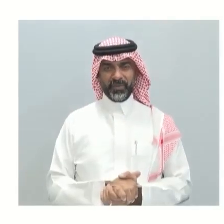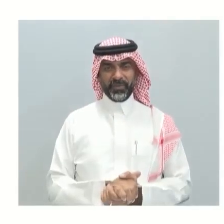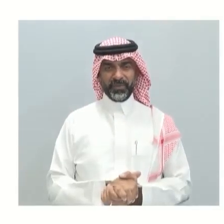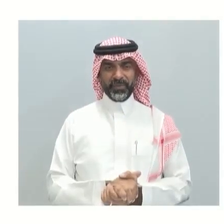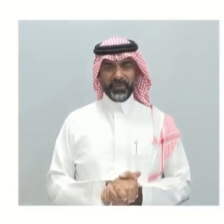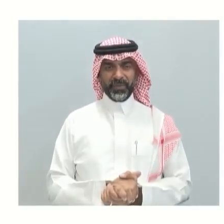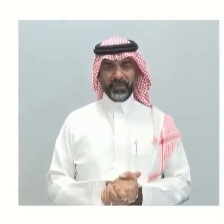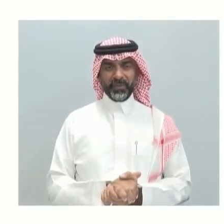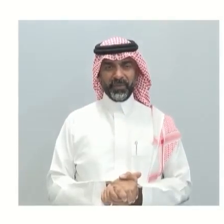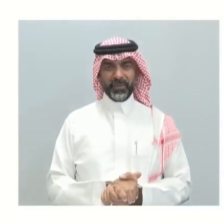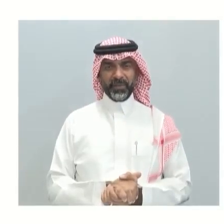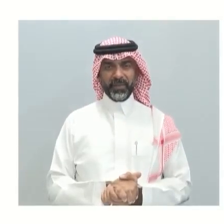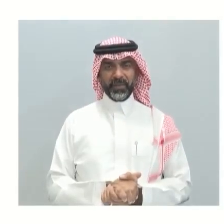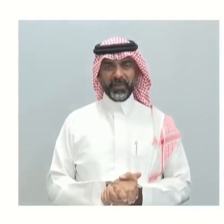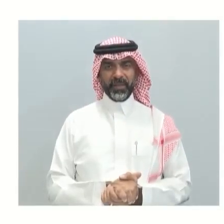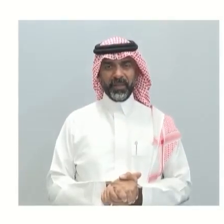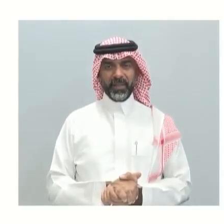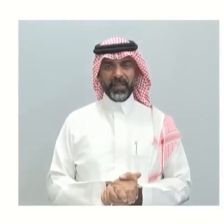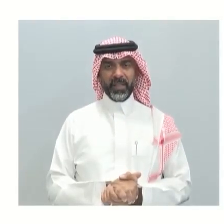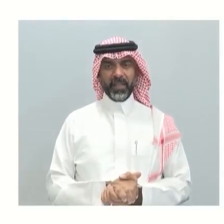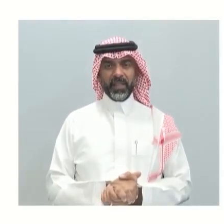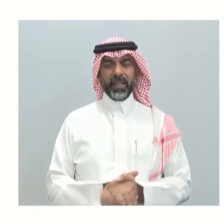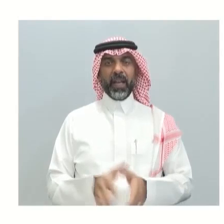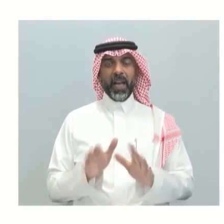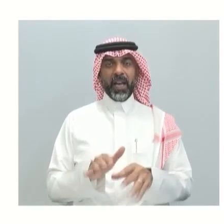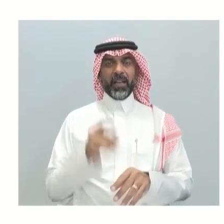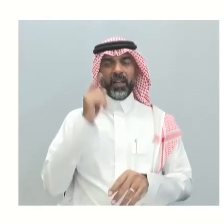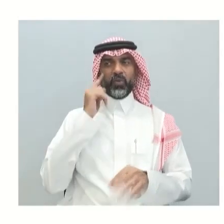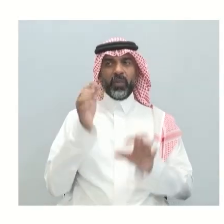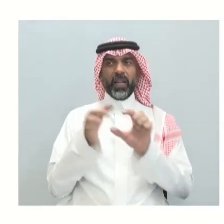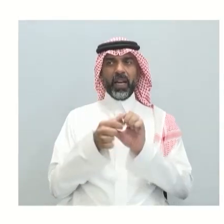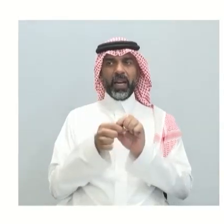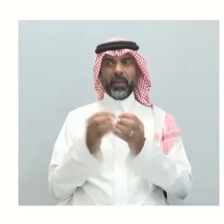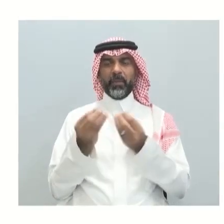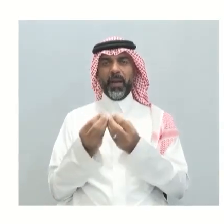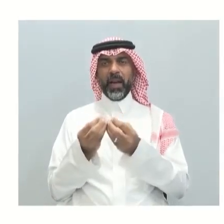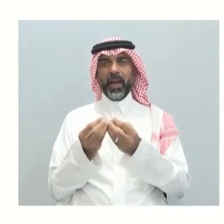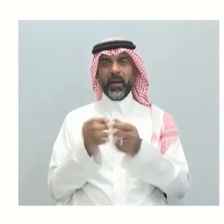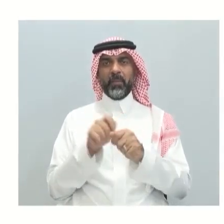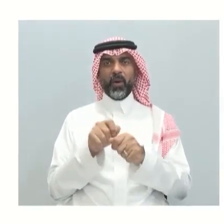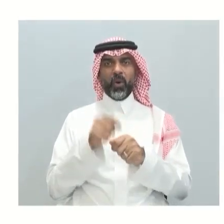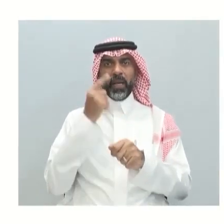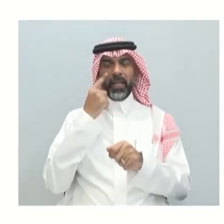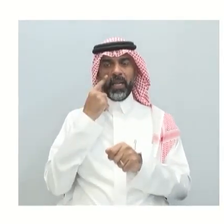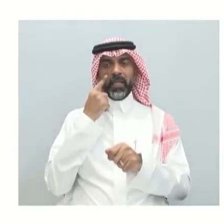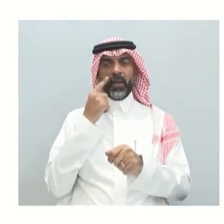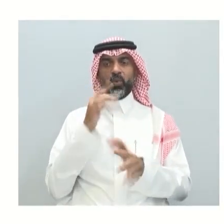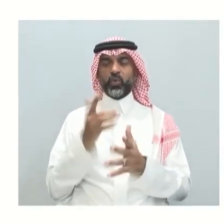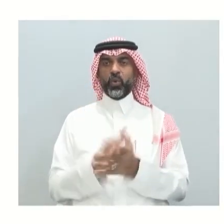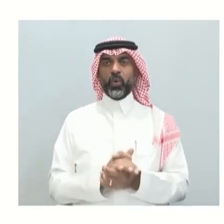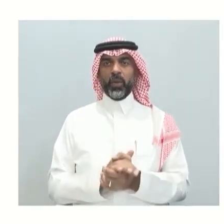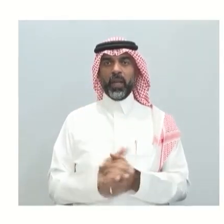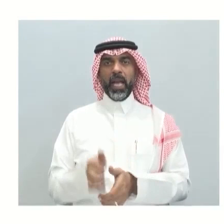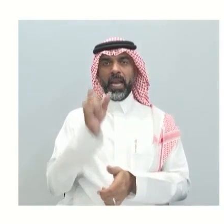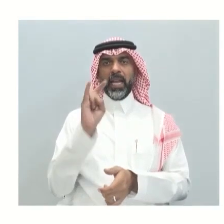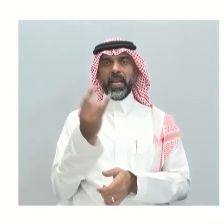الحيه اكملنا سويا وتعرفنا على العلاقات التي تظهر ما بين المخلوقات الحيه ظهر معنا احد اهم العلاقات وهي